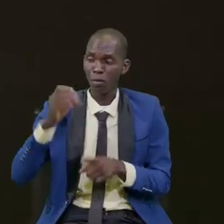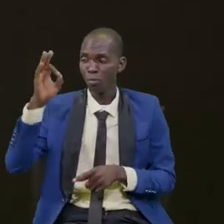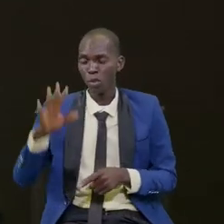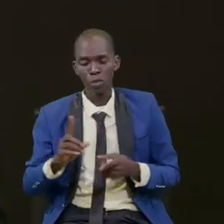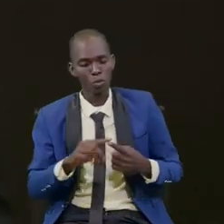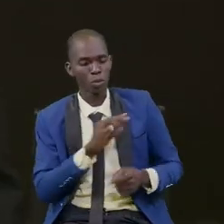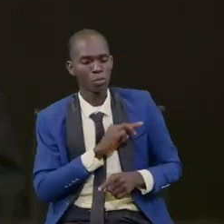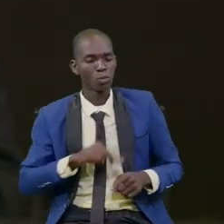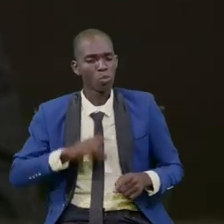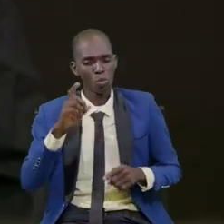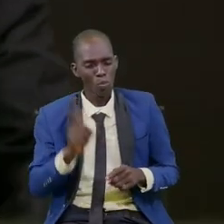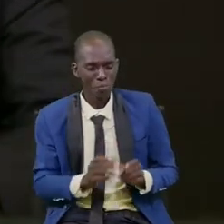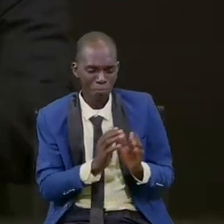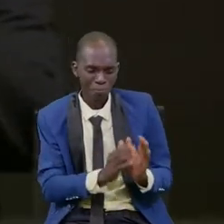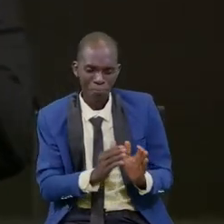vous ordonnez